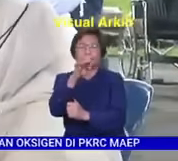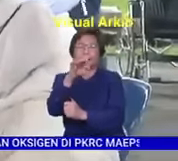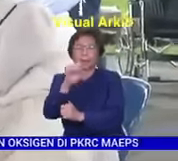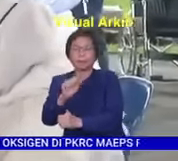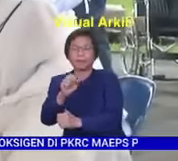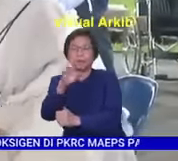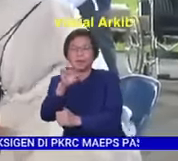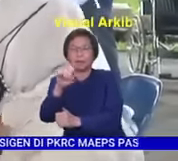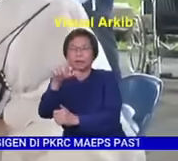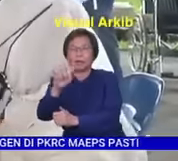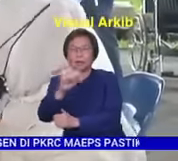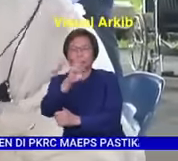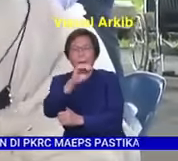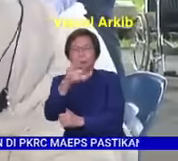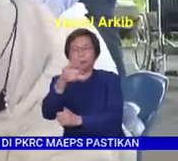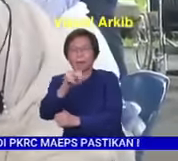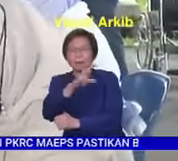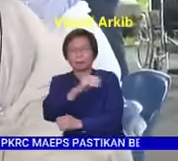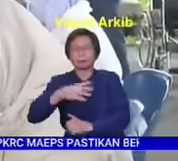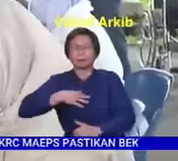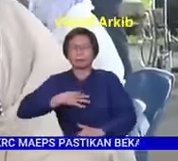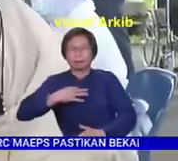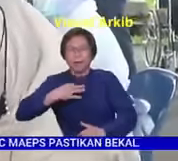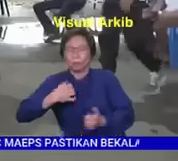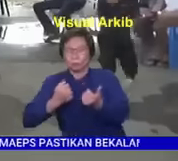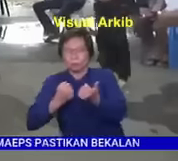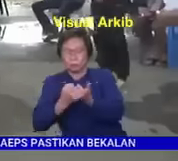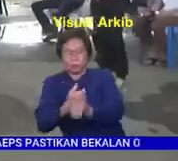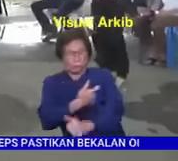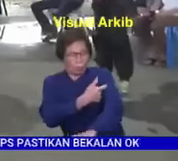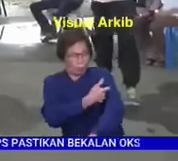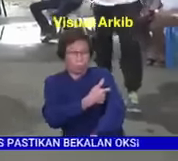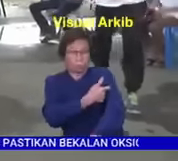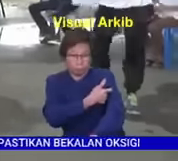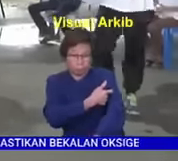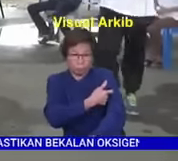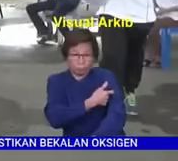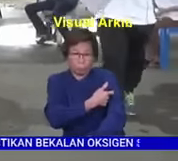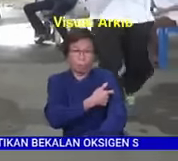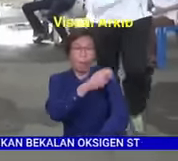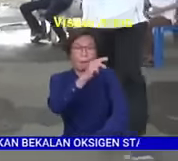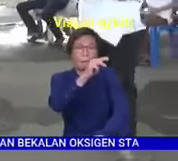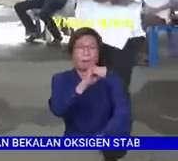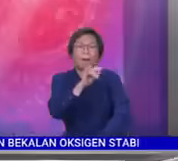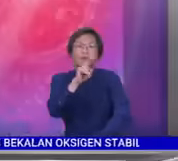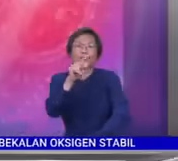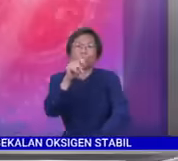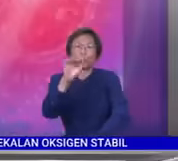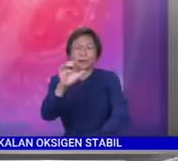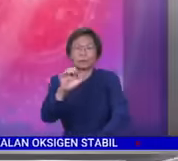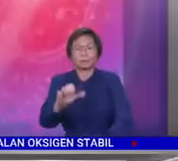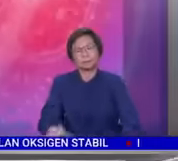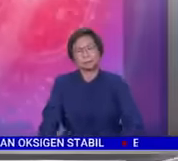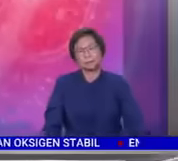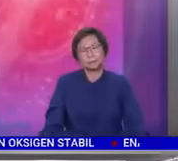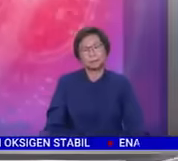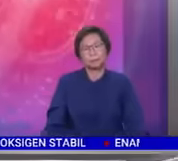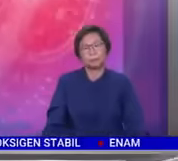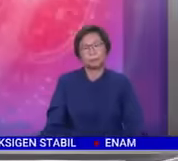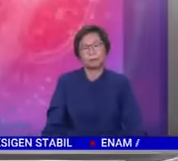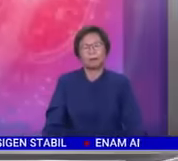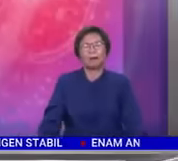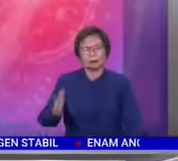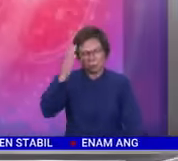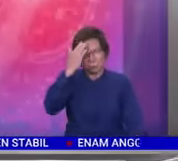sukarela MKN dan sukarelawan sokongan vaksin komplit 19 My Black Hai